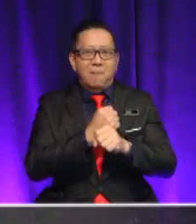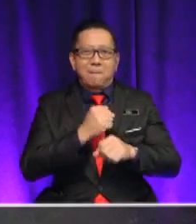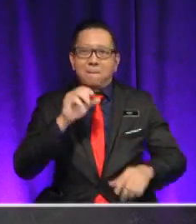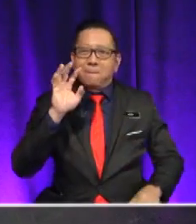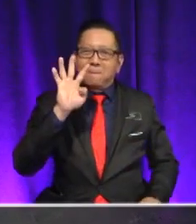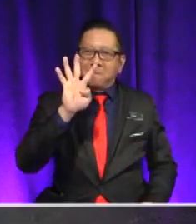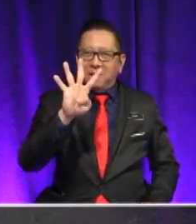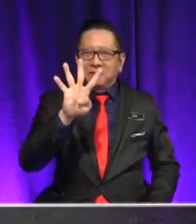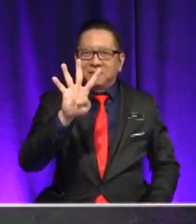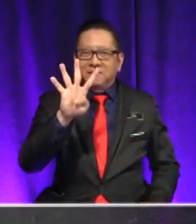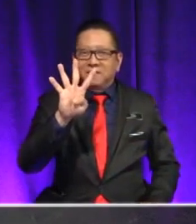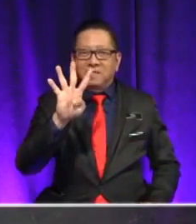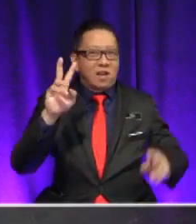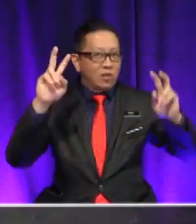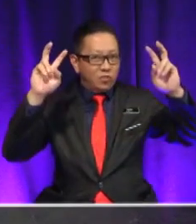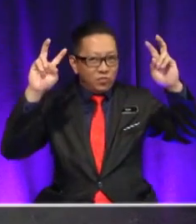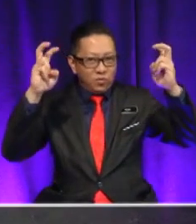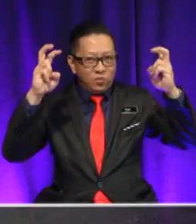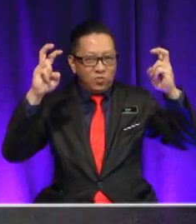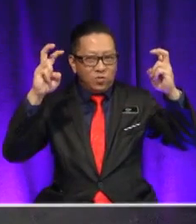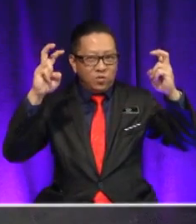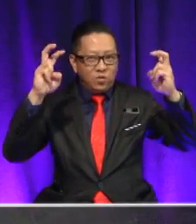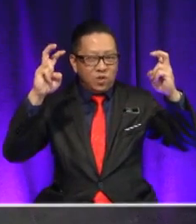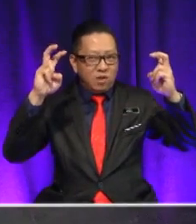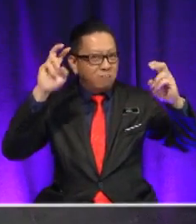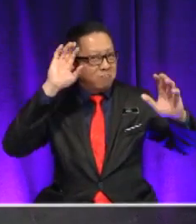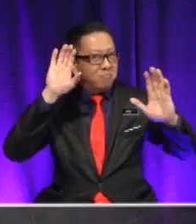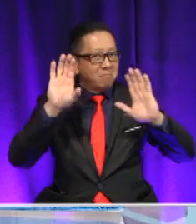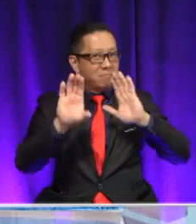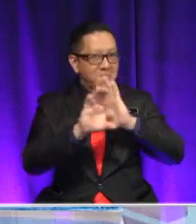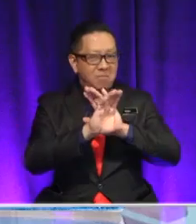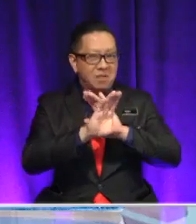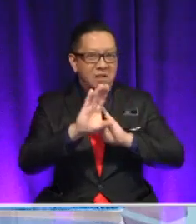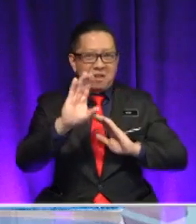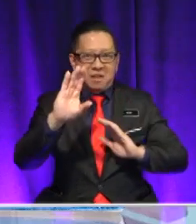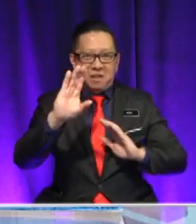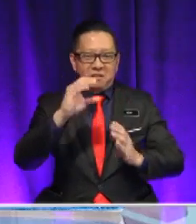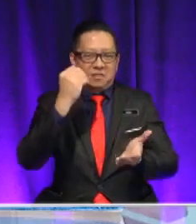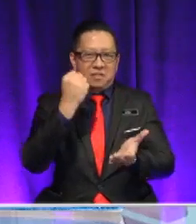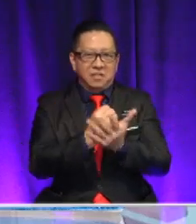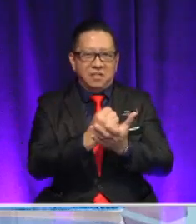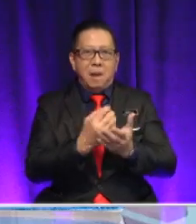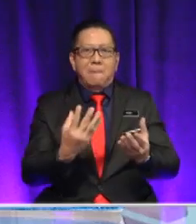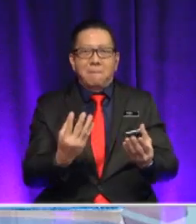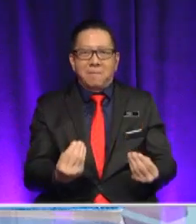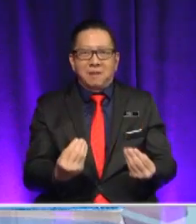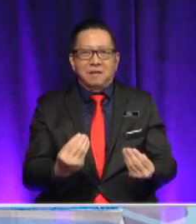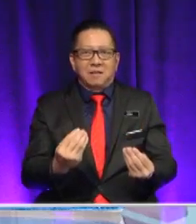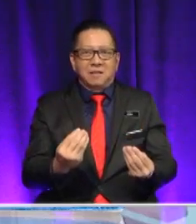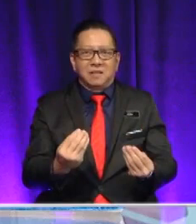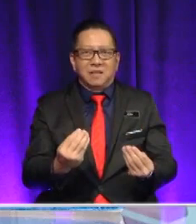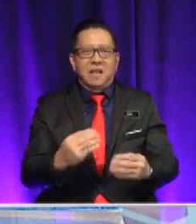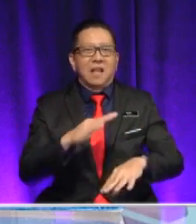4 yaitu tajuk kita ialah bidang menggambar teknik ucapan yaitu basah atas